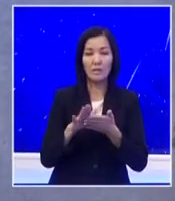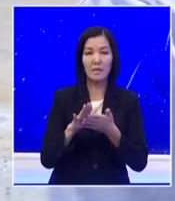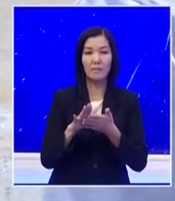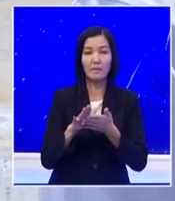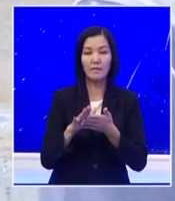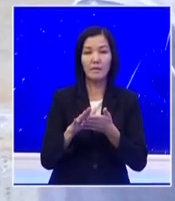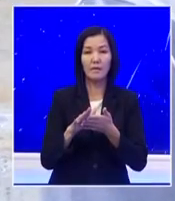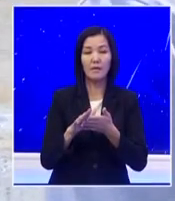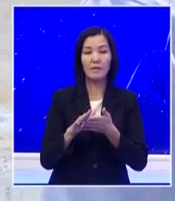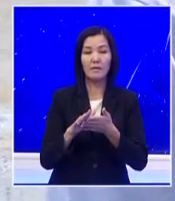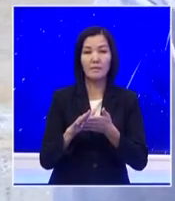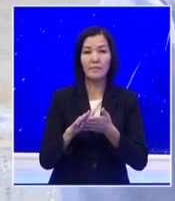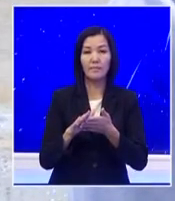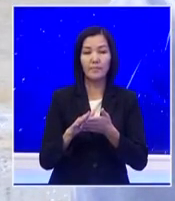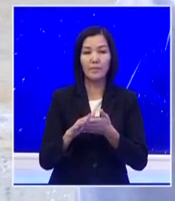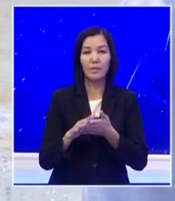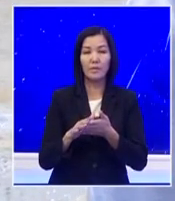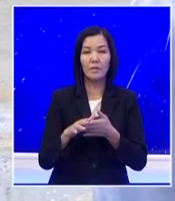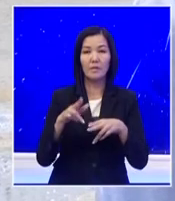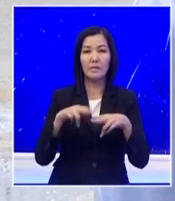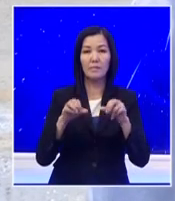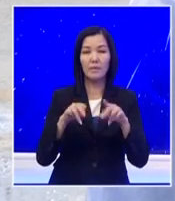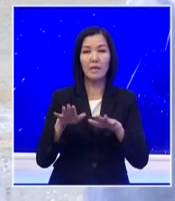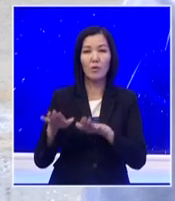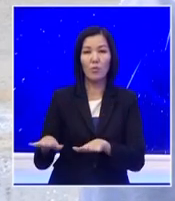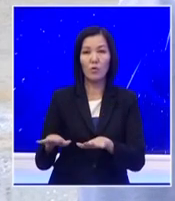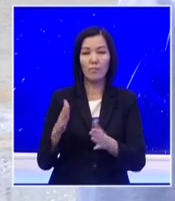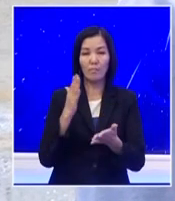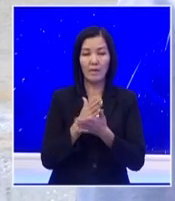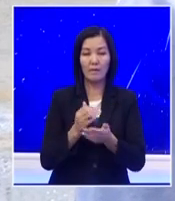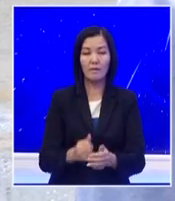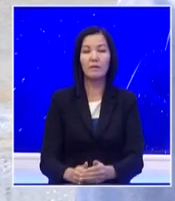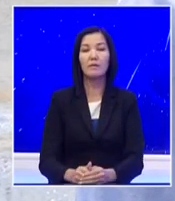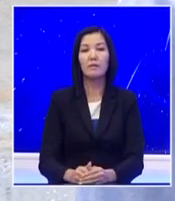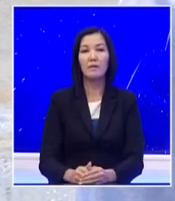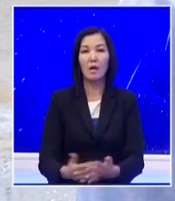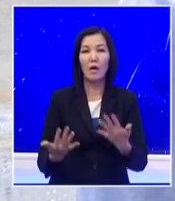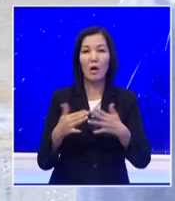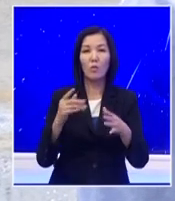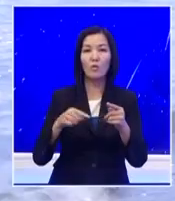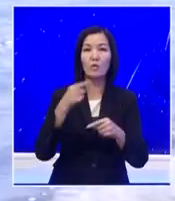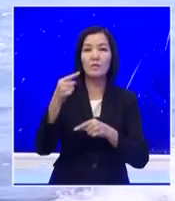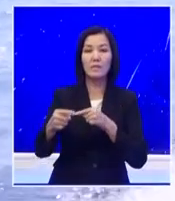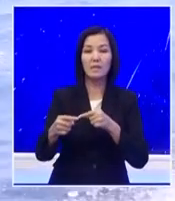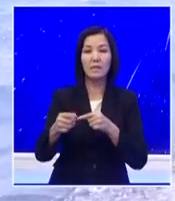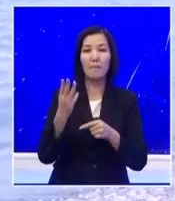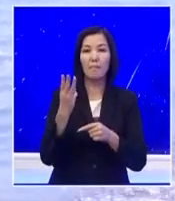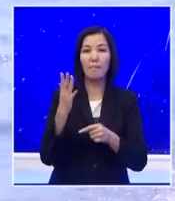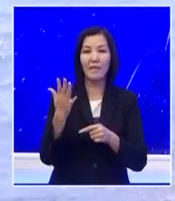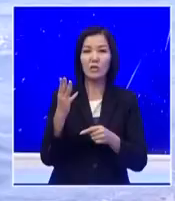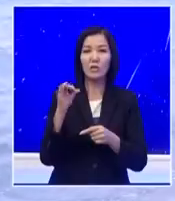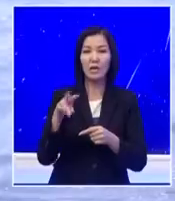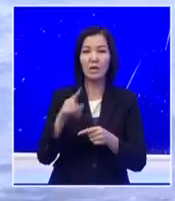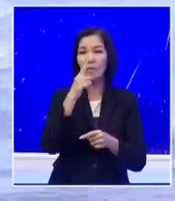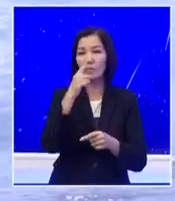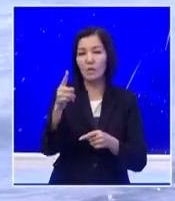бөлінген, әдден бөлінген полигонымыз бар. Сол полигонға апарып сүт тастаймыз. осы ауылдың сұртында. 5 шақырым жерде. Биыл пандемияға